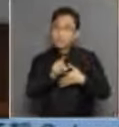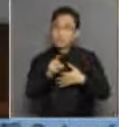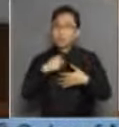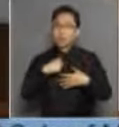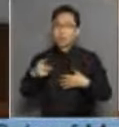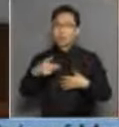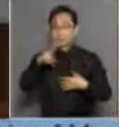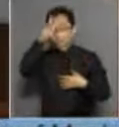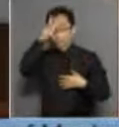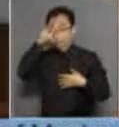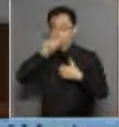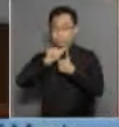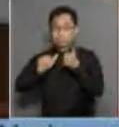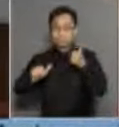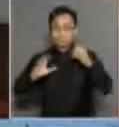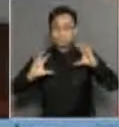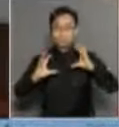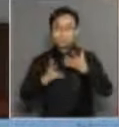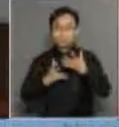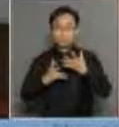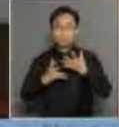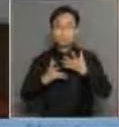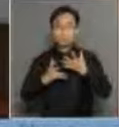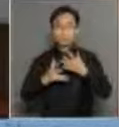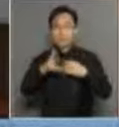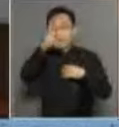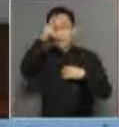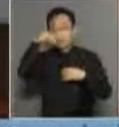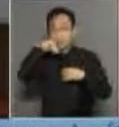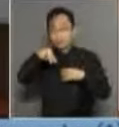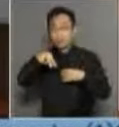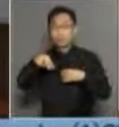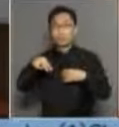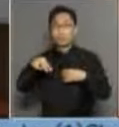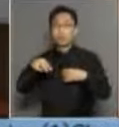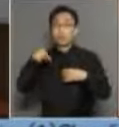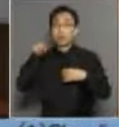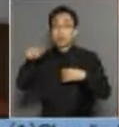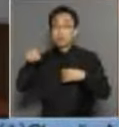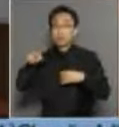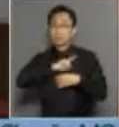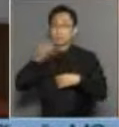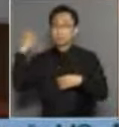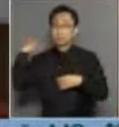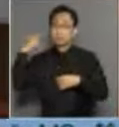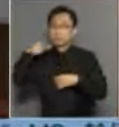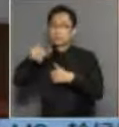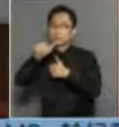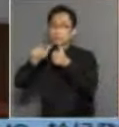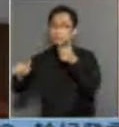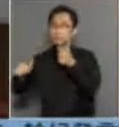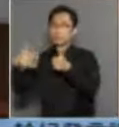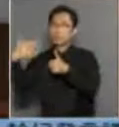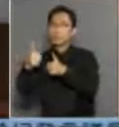隊行政會議召集人梁振英先生，是吧？